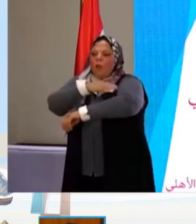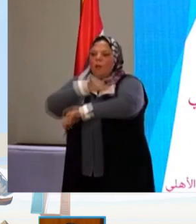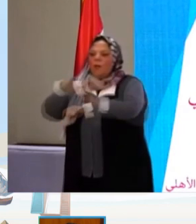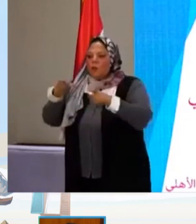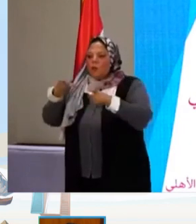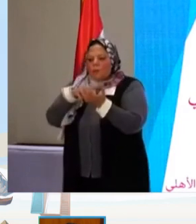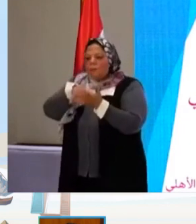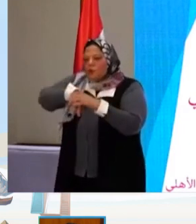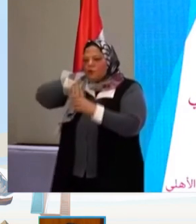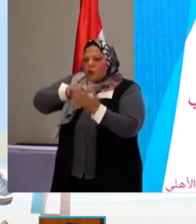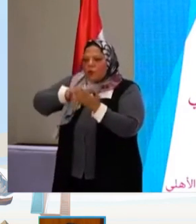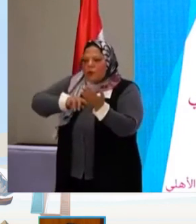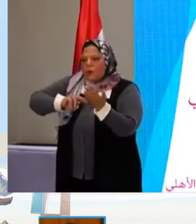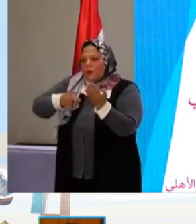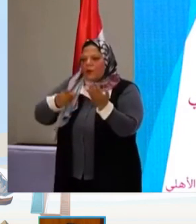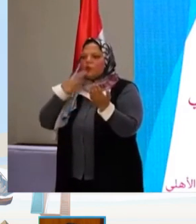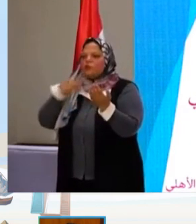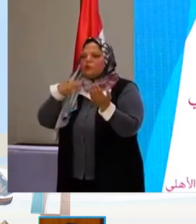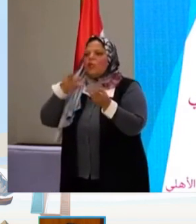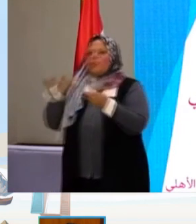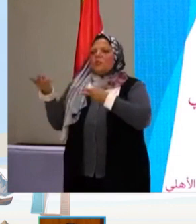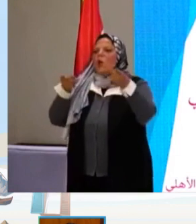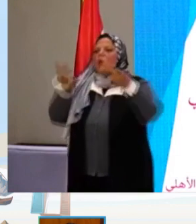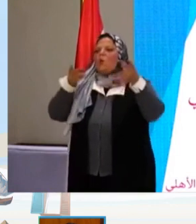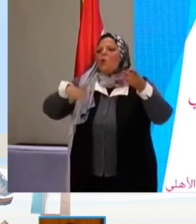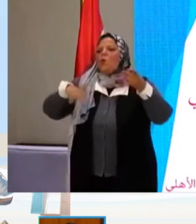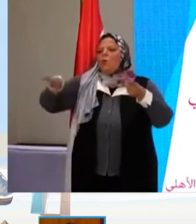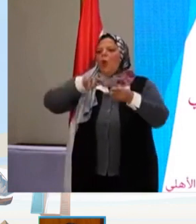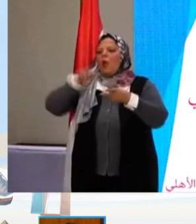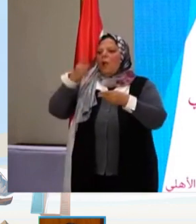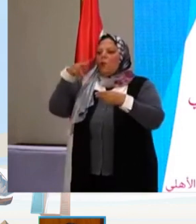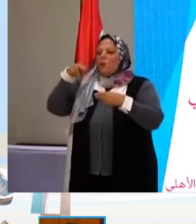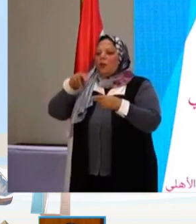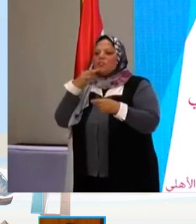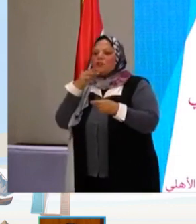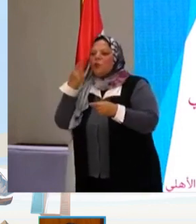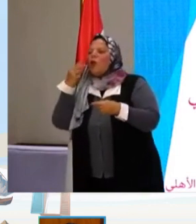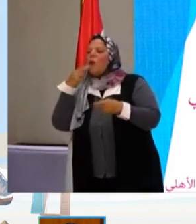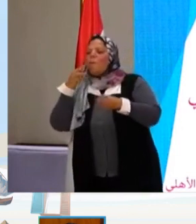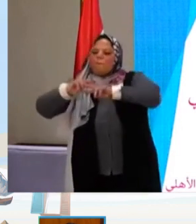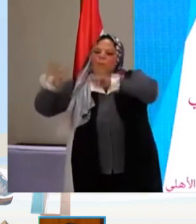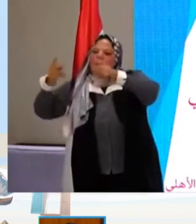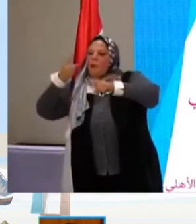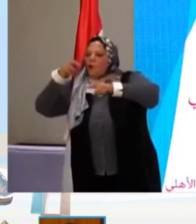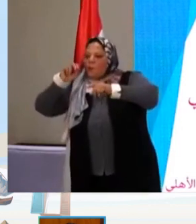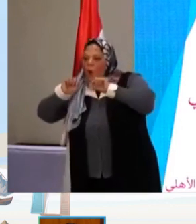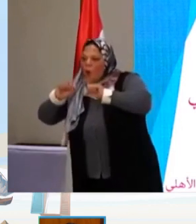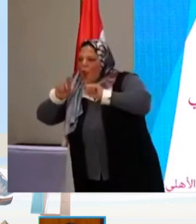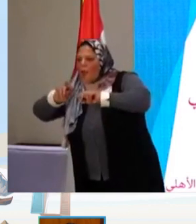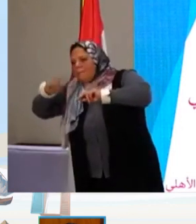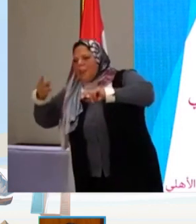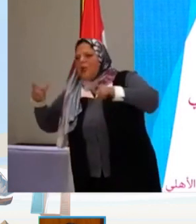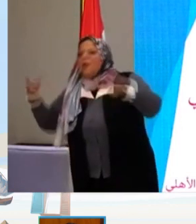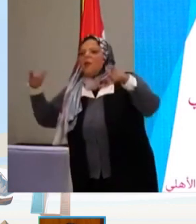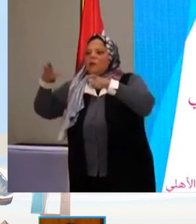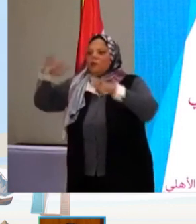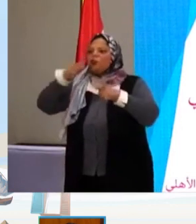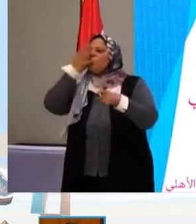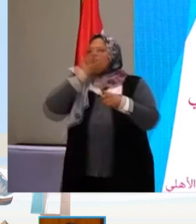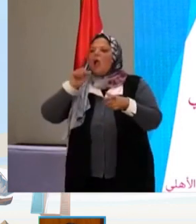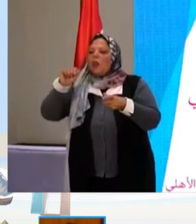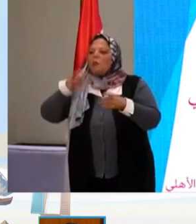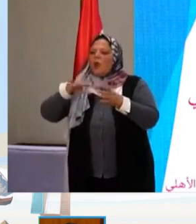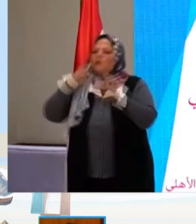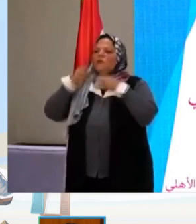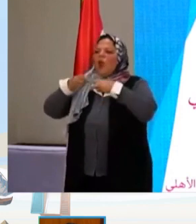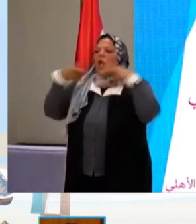كلها اسباب دعت بعض الجمعيات انها تستكمل ولكن في النهايه احنا طبعا الدوله بتمد ايديها لكل مؤسسات العمل الاهلي